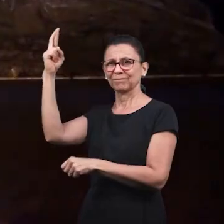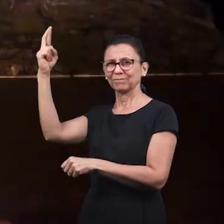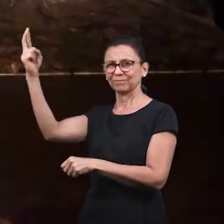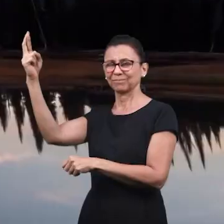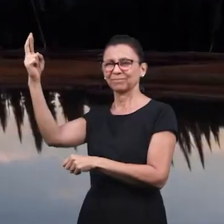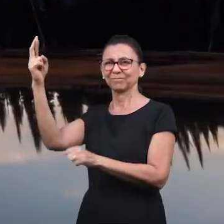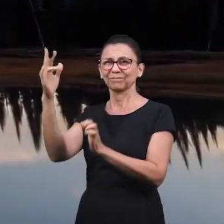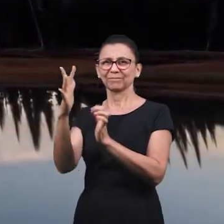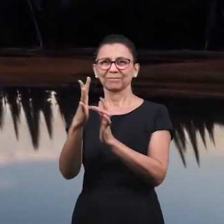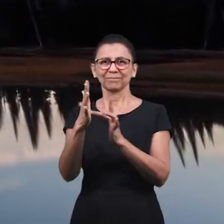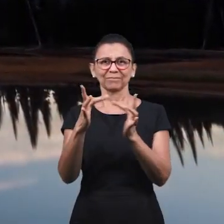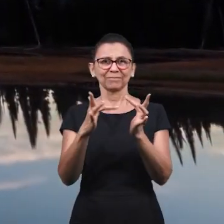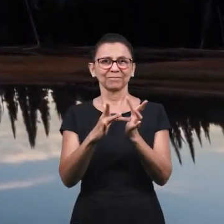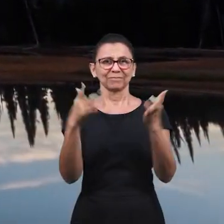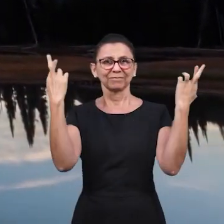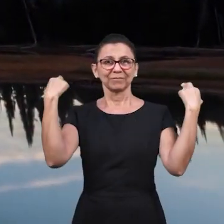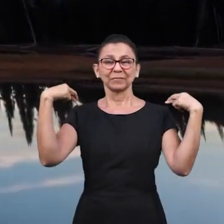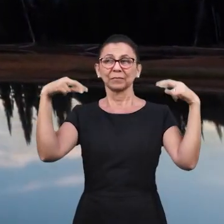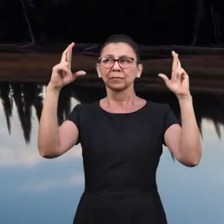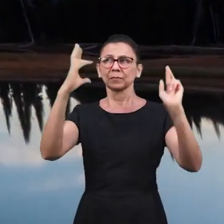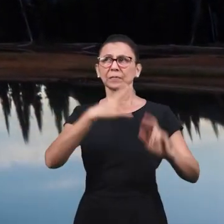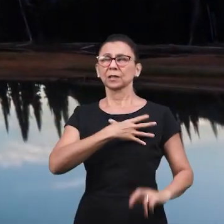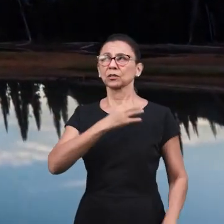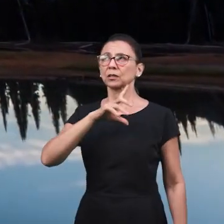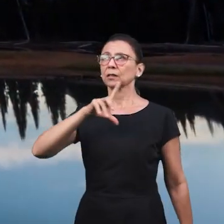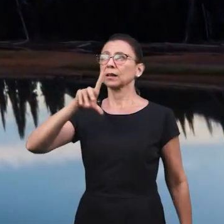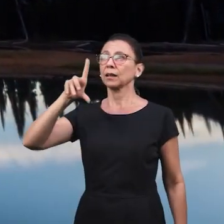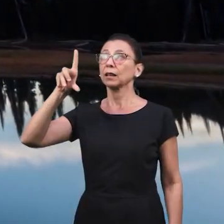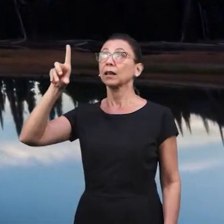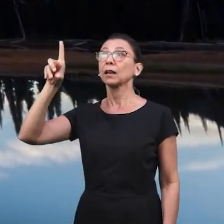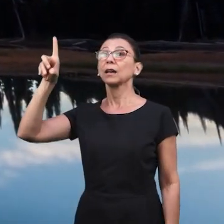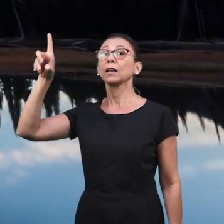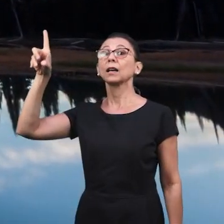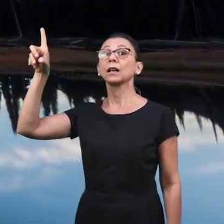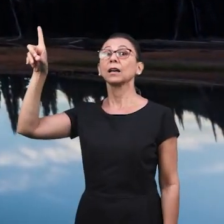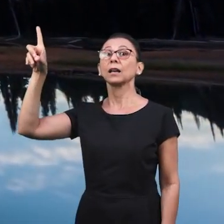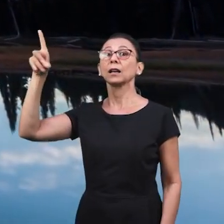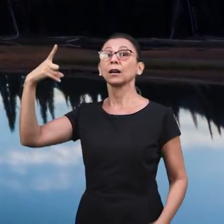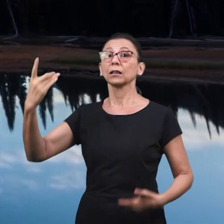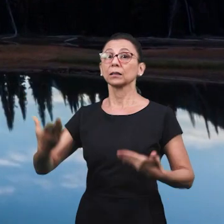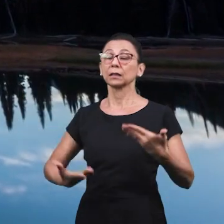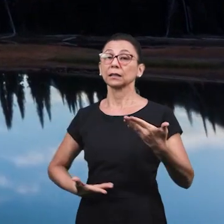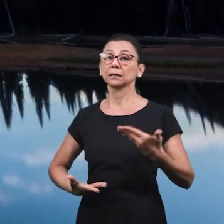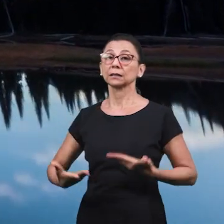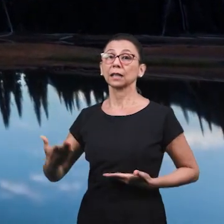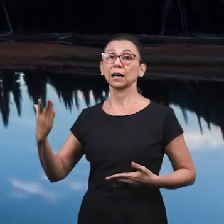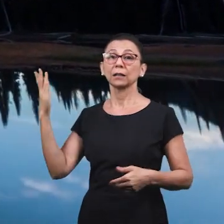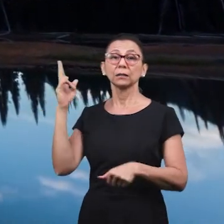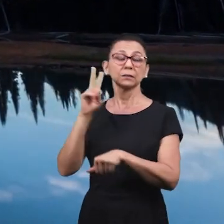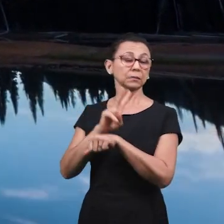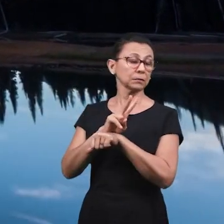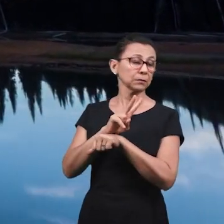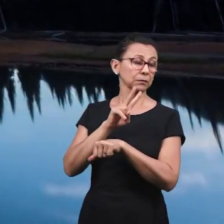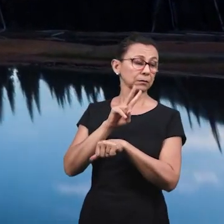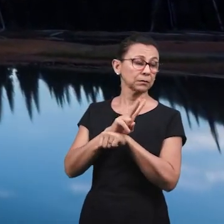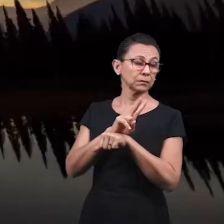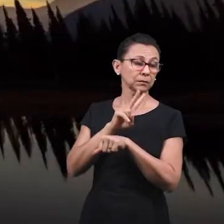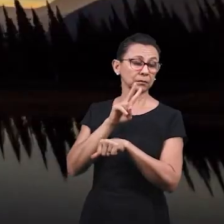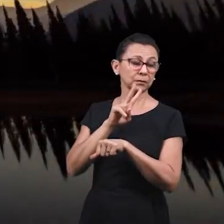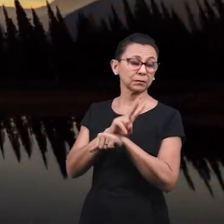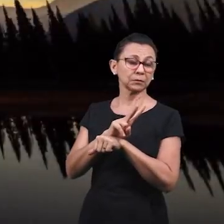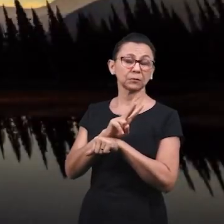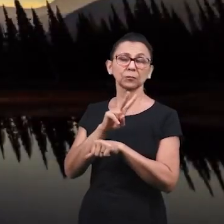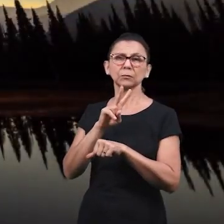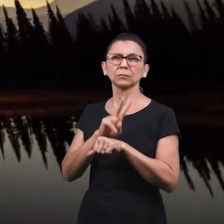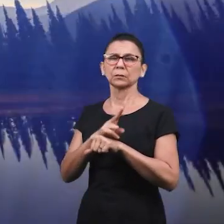a Jesus, a Cordeiro, Filho de Deus,